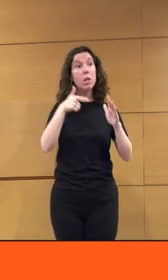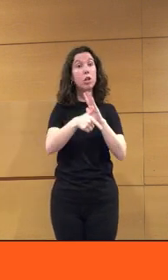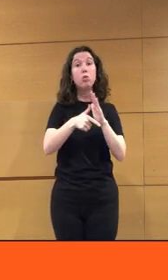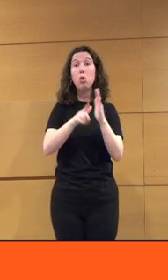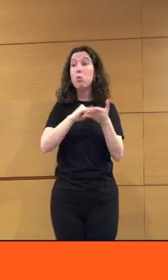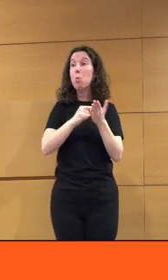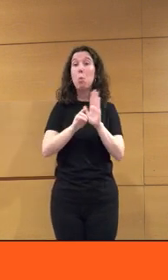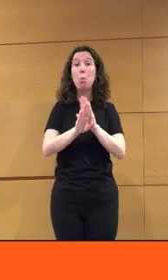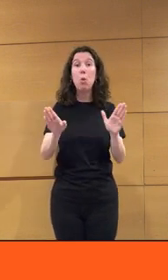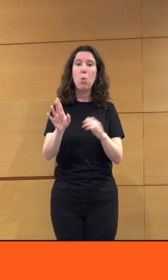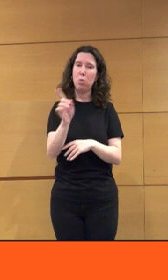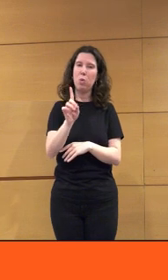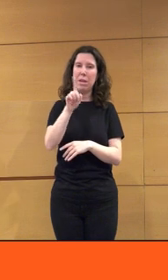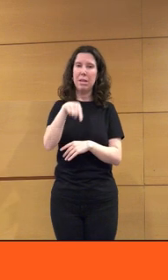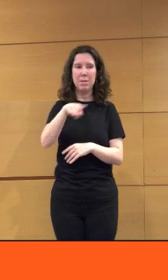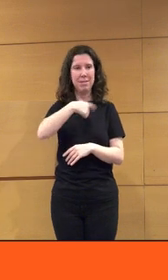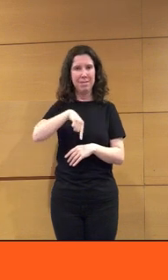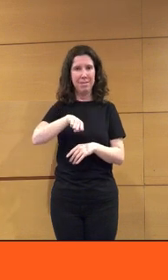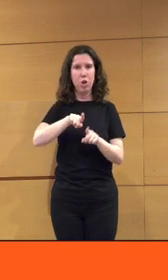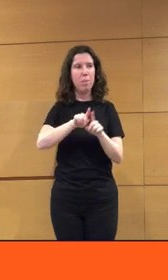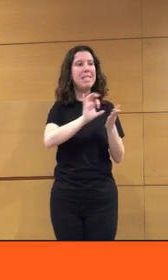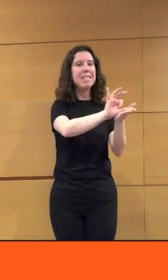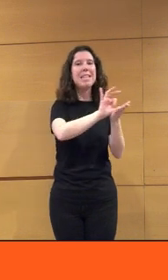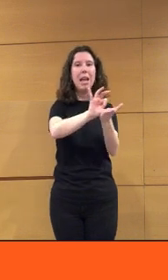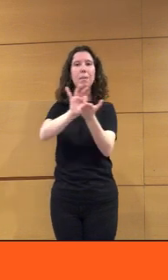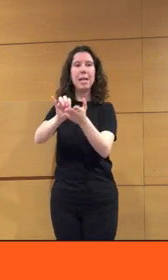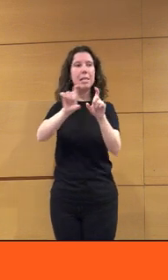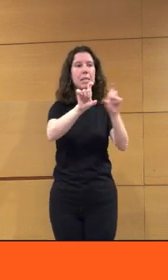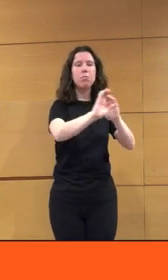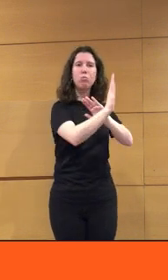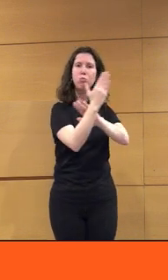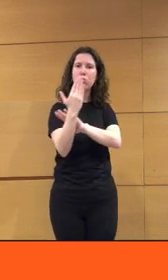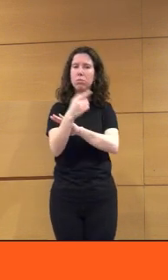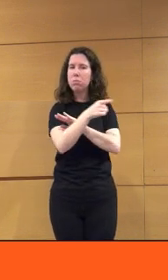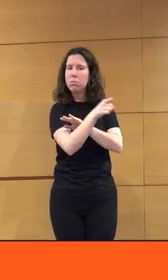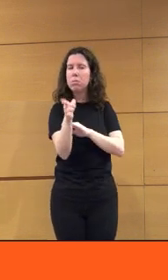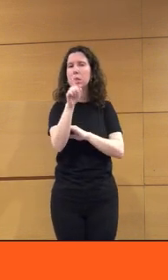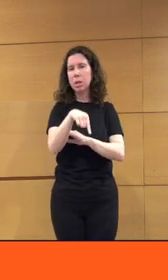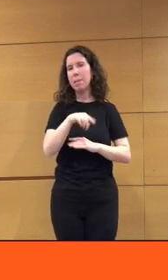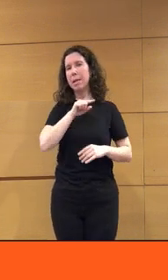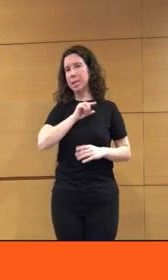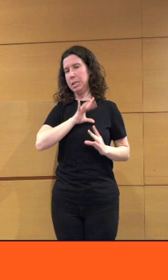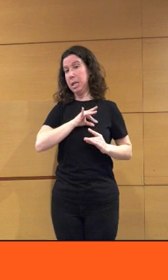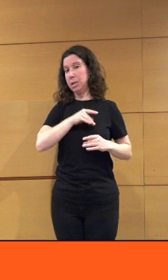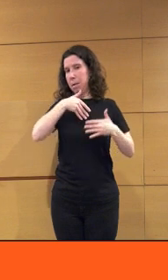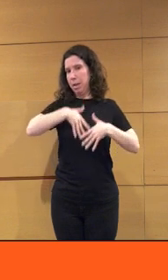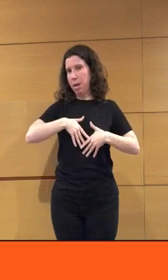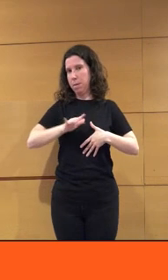solucions, també els nostres proveïdors, que han de tenir també aquesta sensibilitat i aquesta